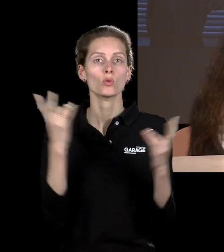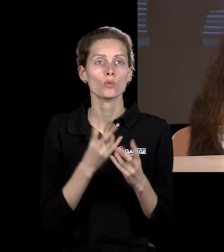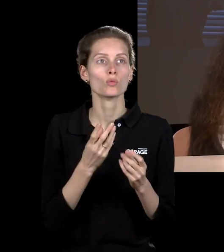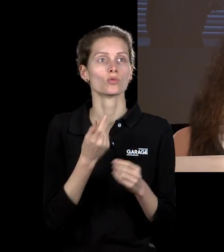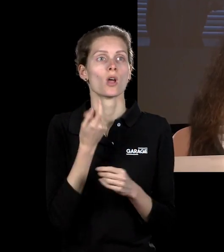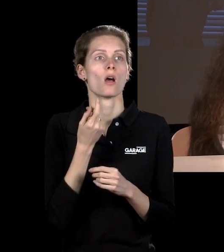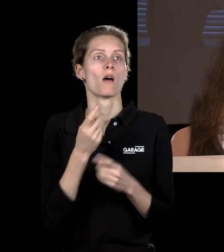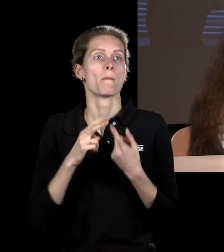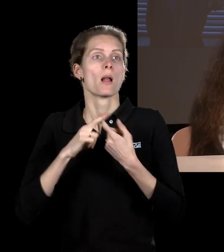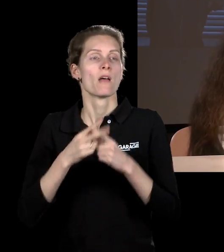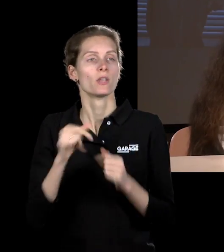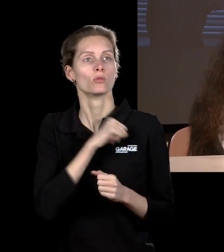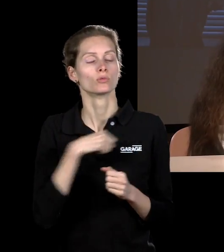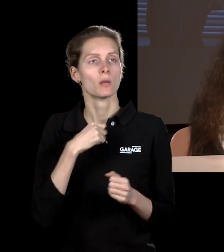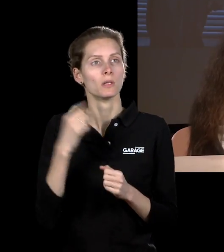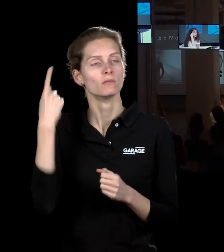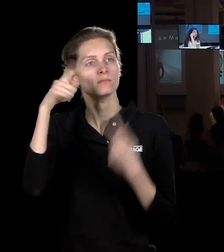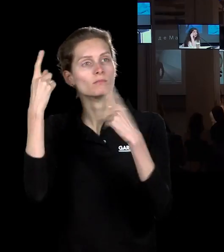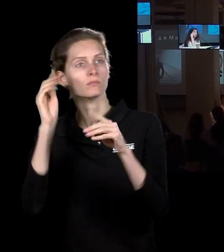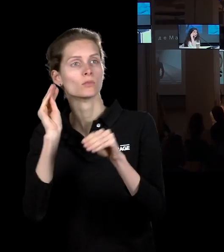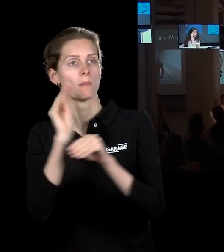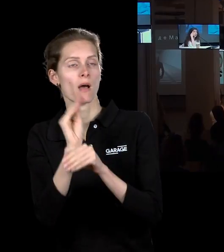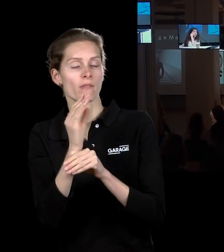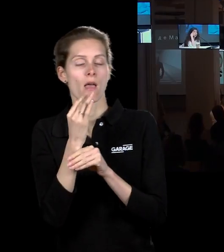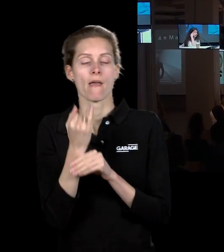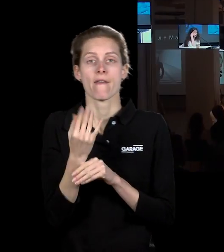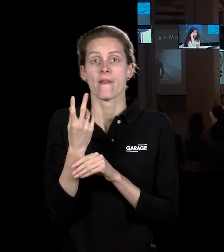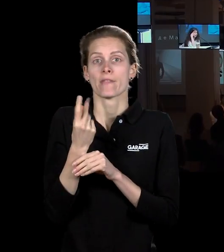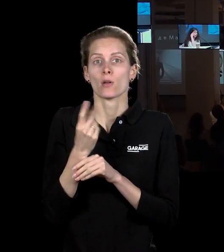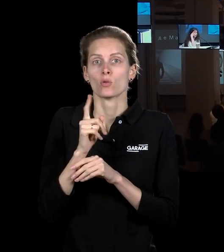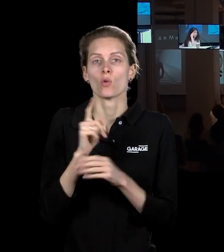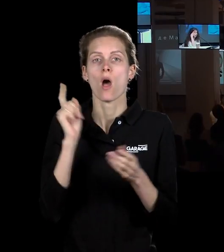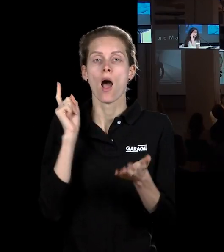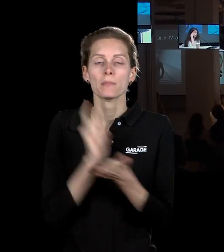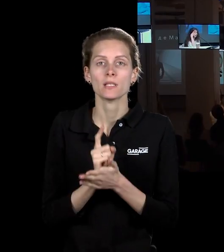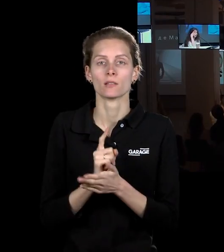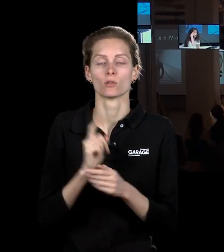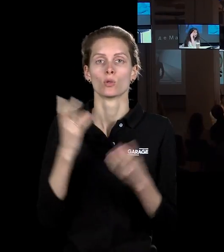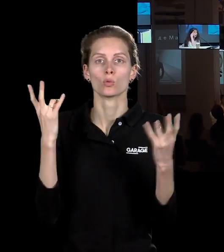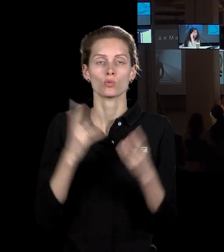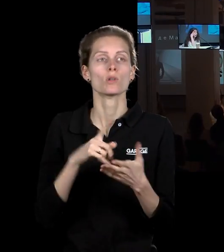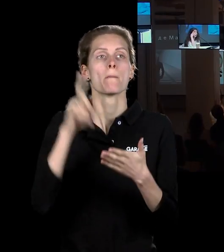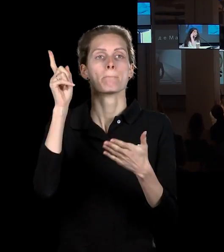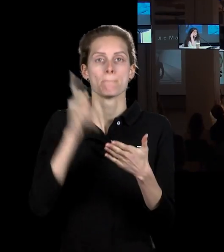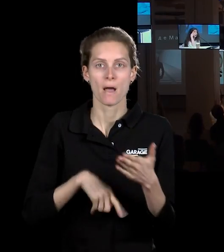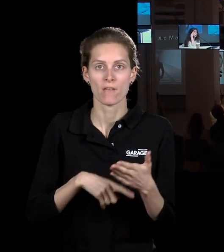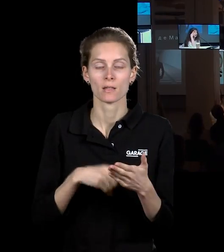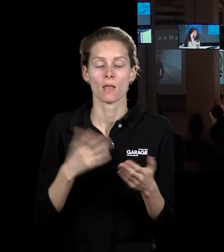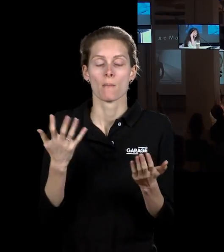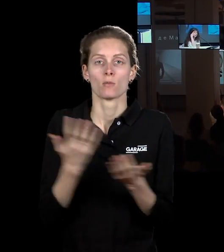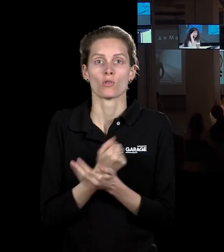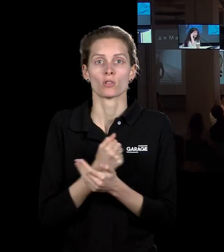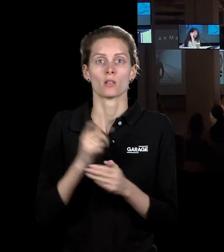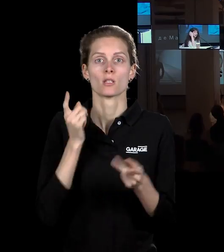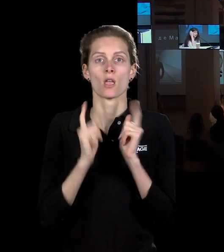что-то, во что ты должен поверить. Это произведение, которое действительно, как полагается концептуальному искусству настоящему, существует на грани